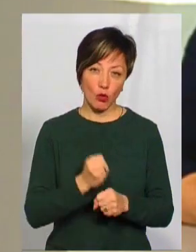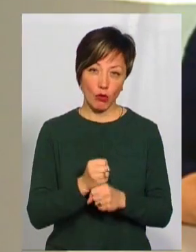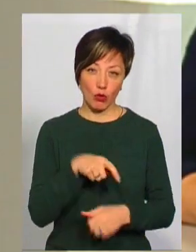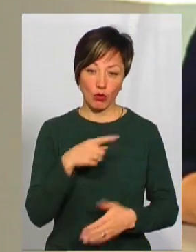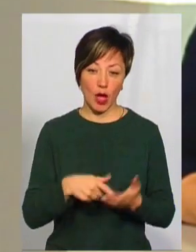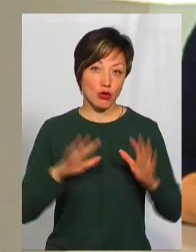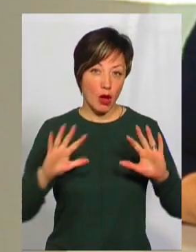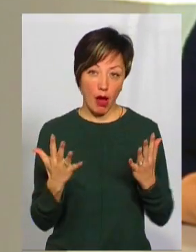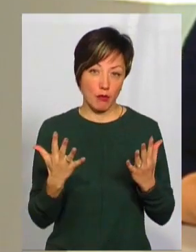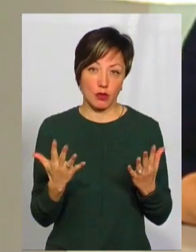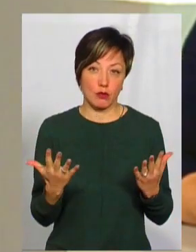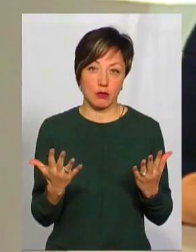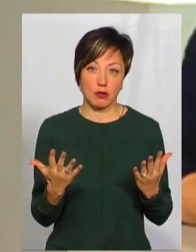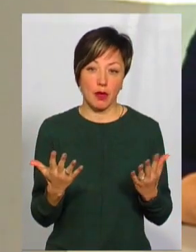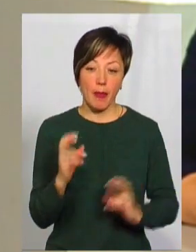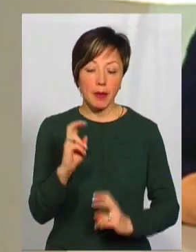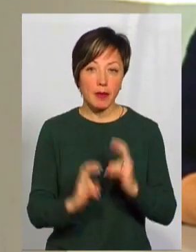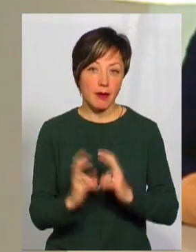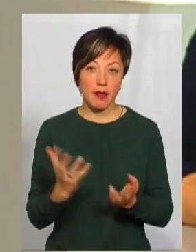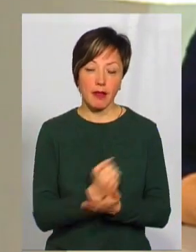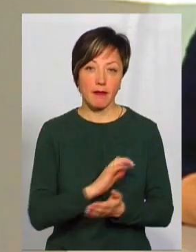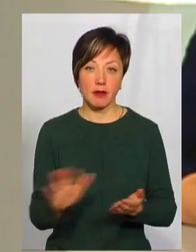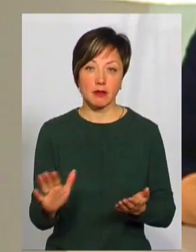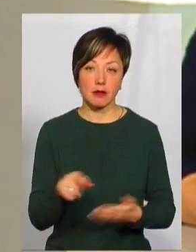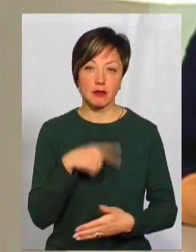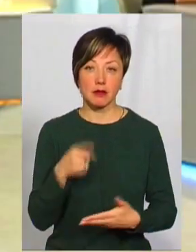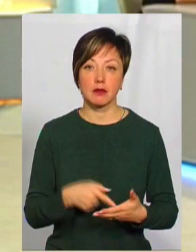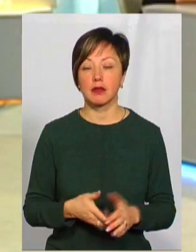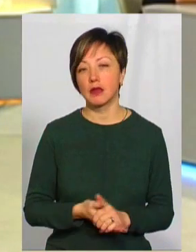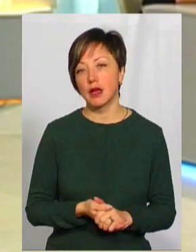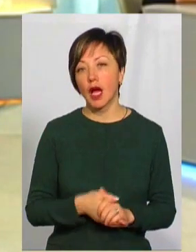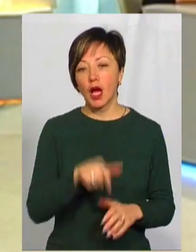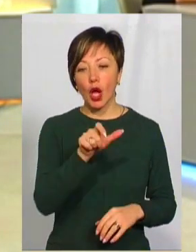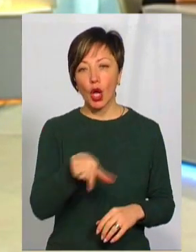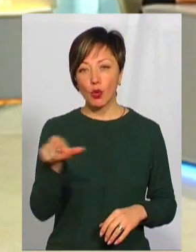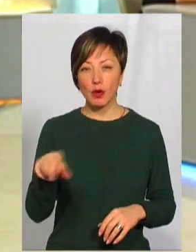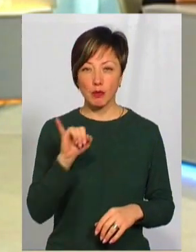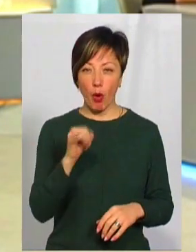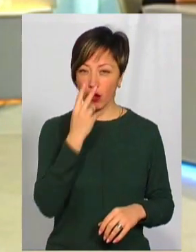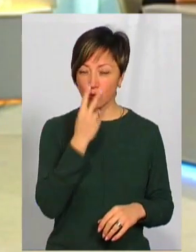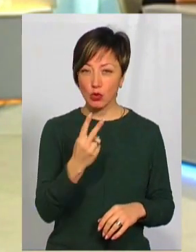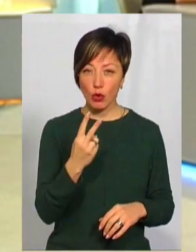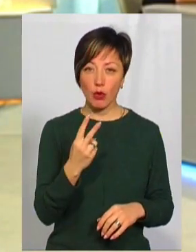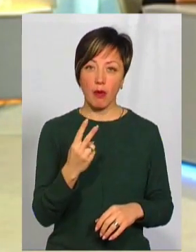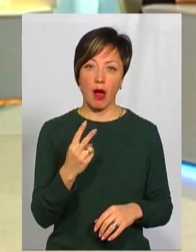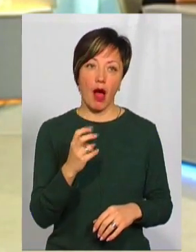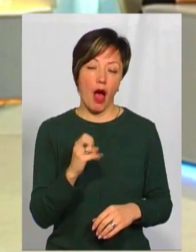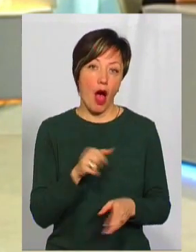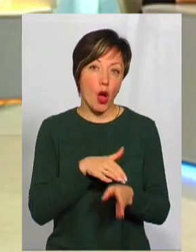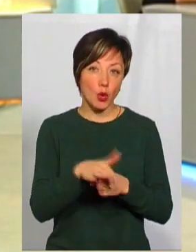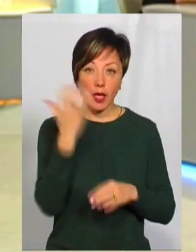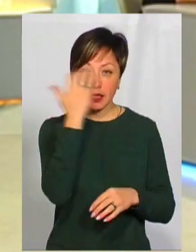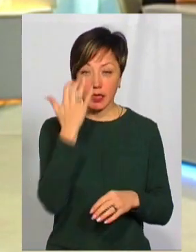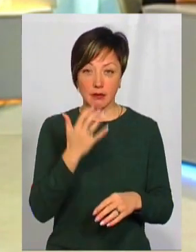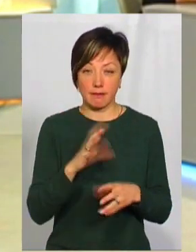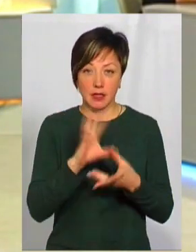роботу, якщо раптом не на підприємстві, на цьому? Ну, людям з поганим зором, а про тотально незрячих взагалі